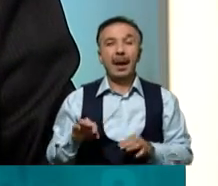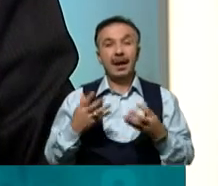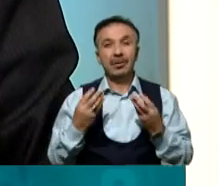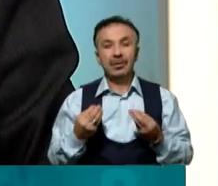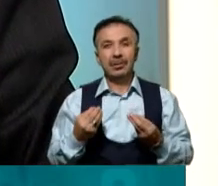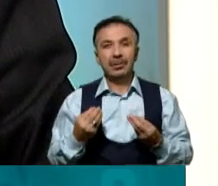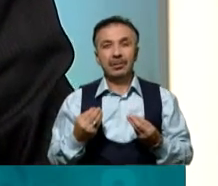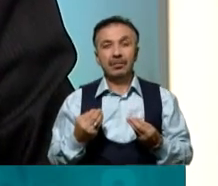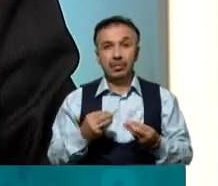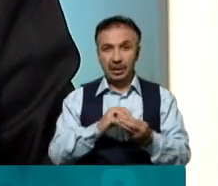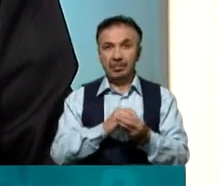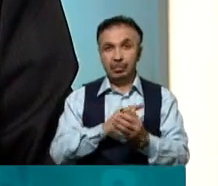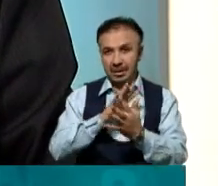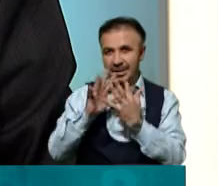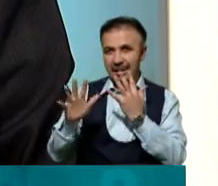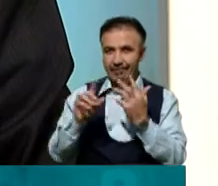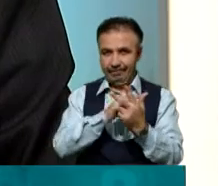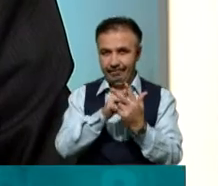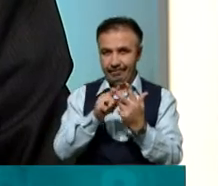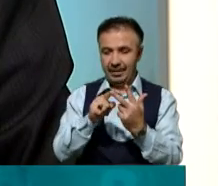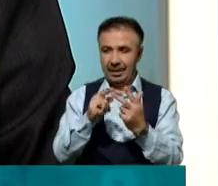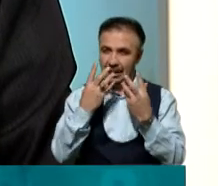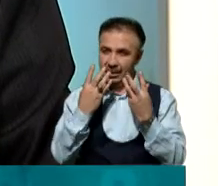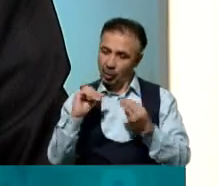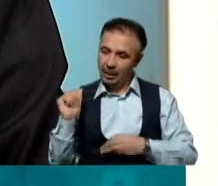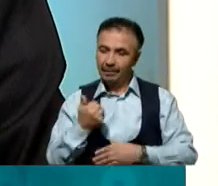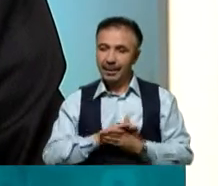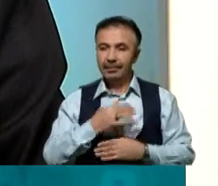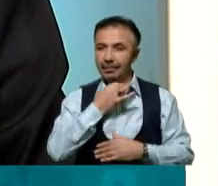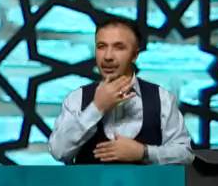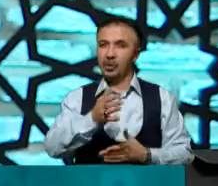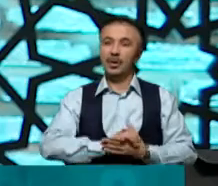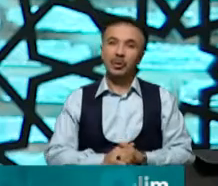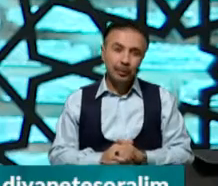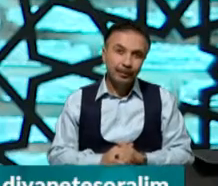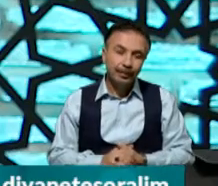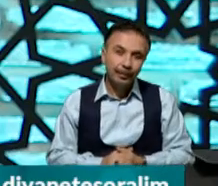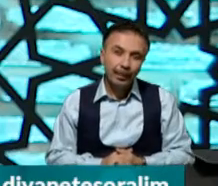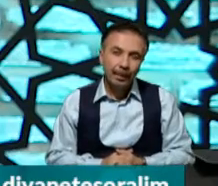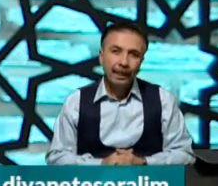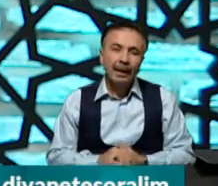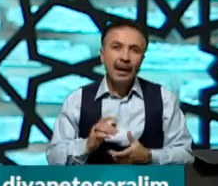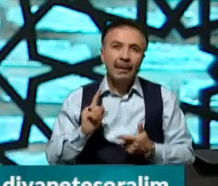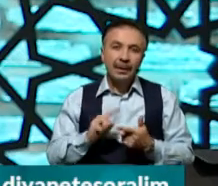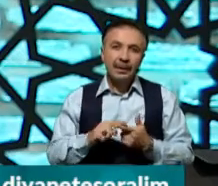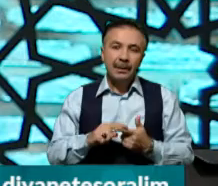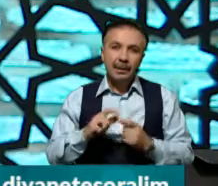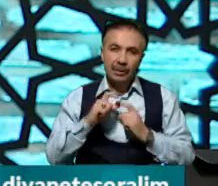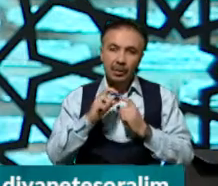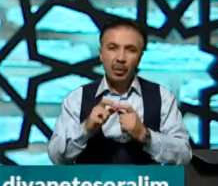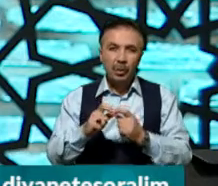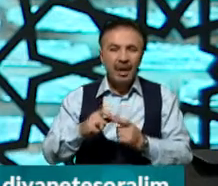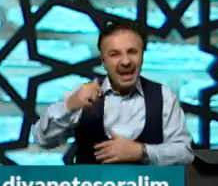bu sıra, burada sıraya uymak şarttır. Eyvallah hocam, teşekkür ederiz. Elfide Hanım'ın ikinci sorusu da bir beyin tümörü ameliyatı